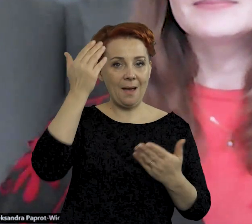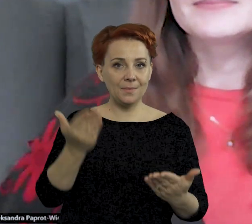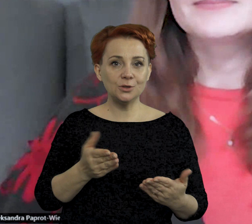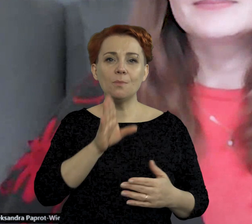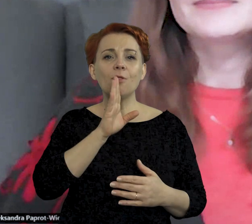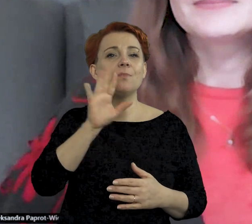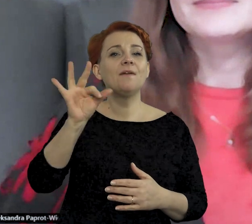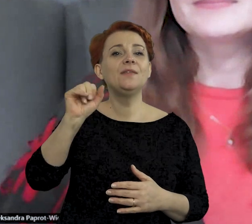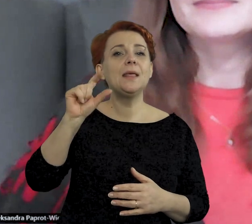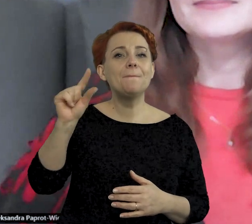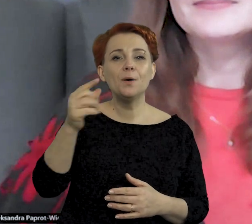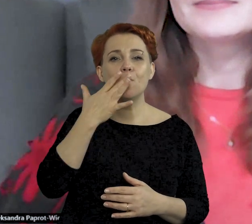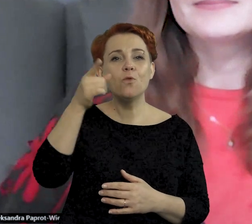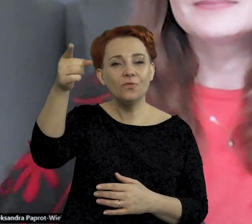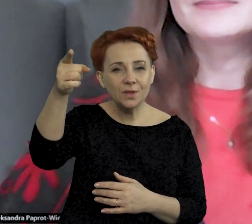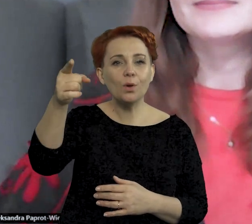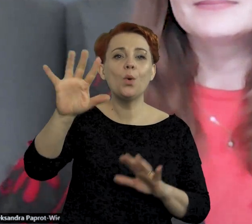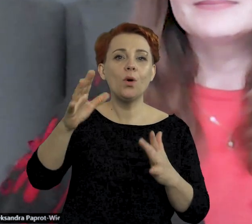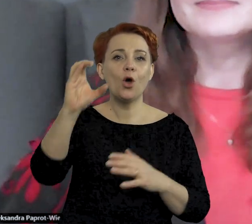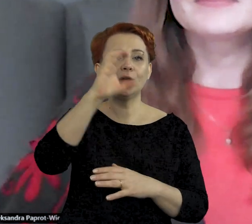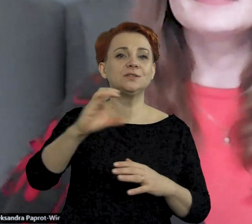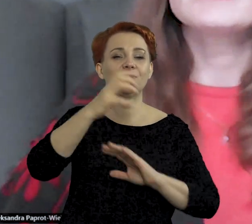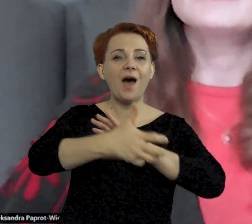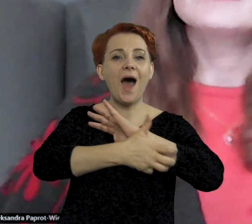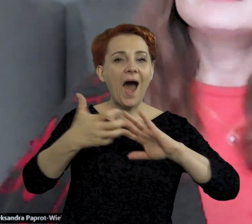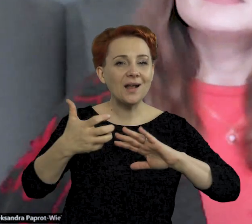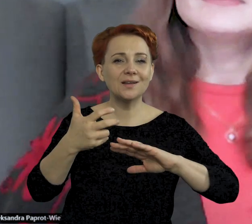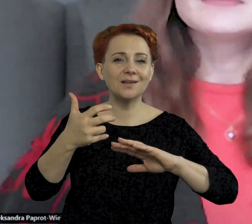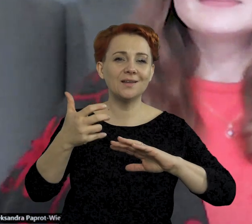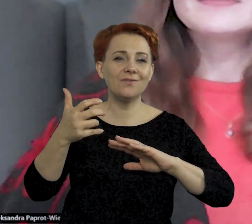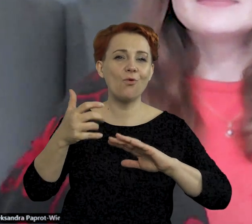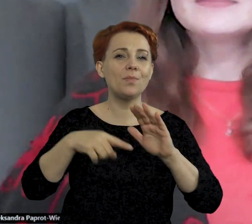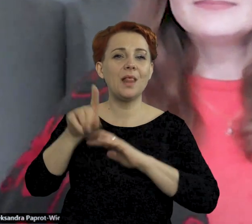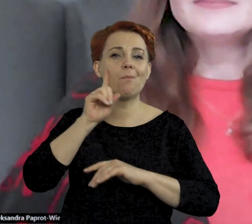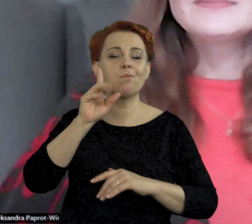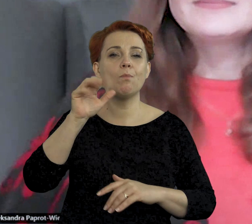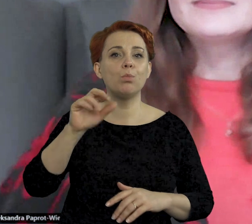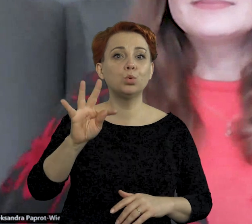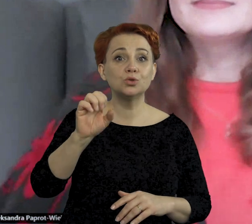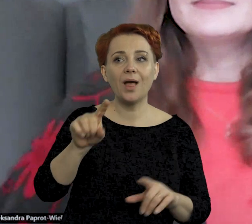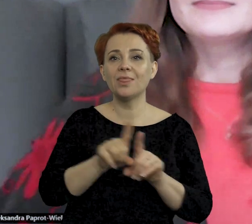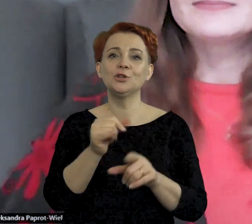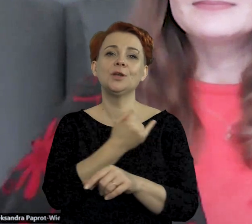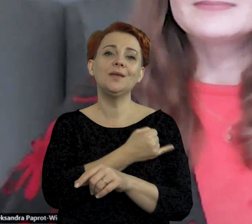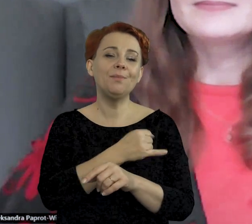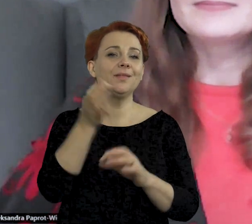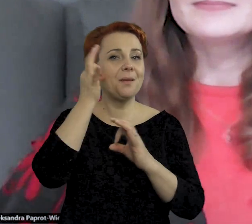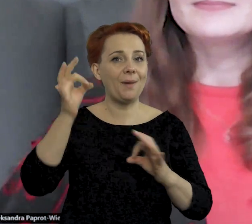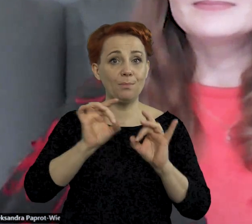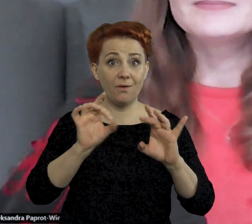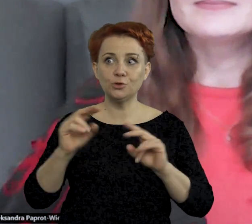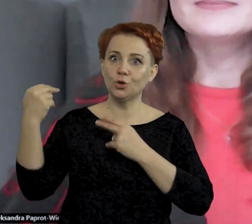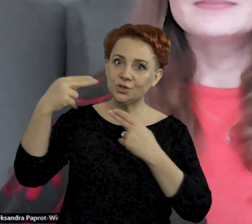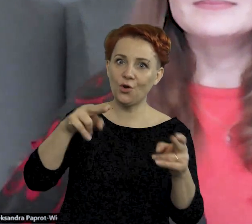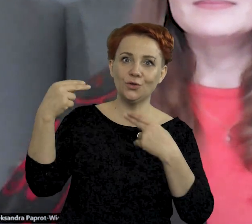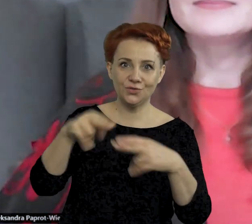Filip, mówiłeś o tych działaniach związanych chociażby z cyfrowym archiwum imienia Józefa Bursztyn, imieninami pani profesor, to są jakby ciągłe powroty. Ale